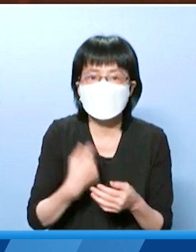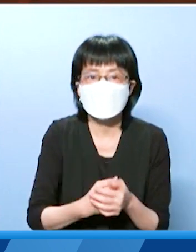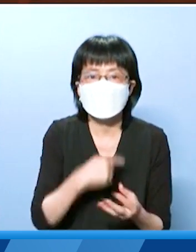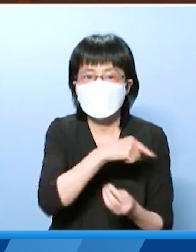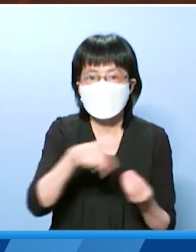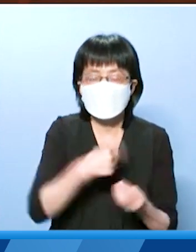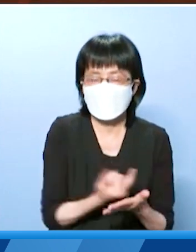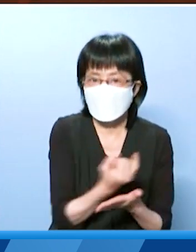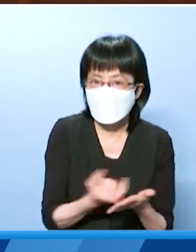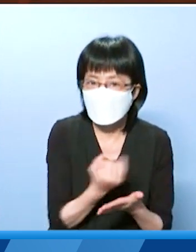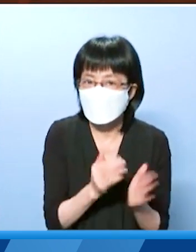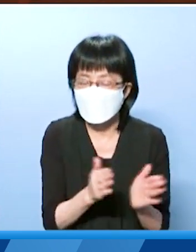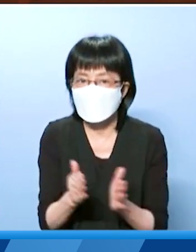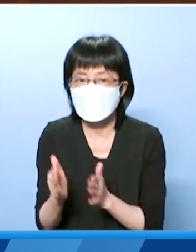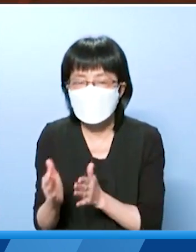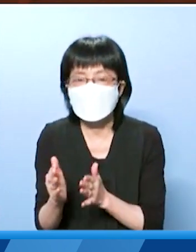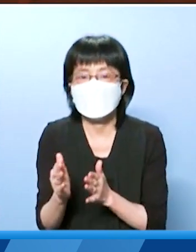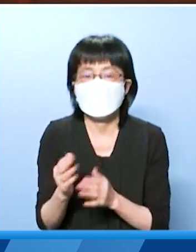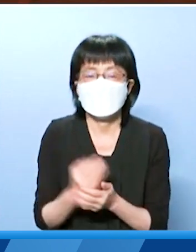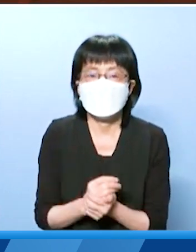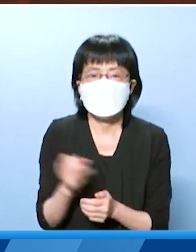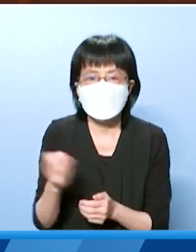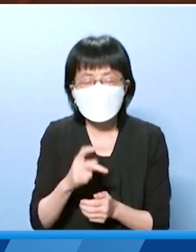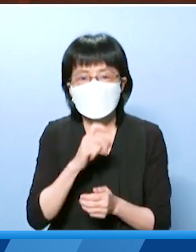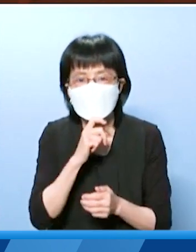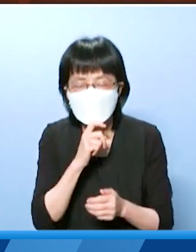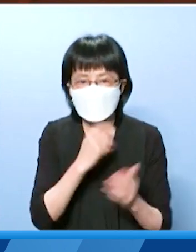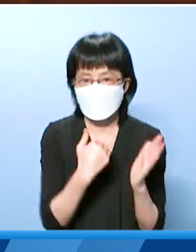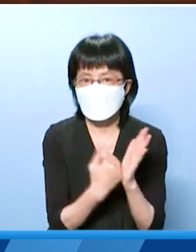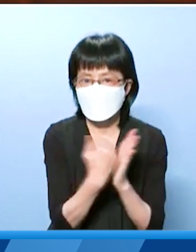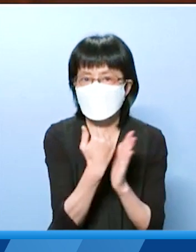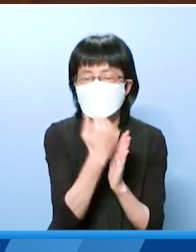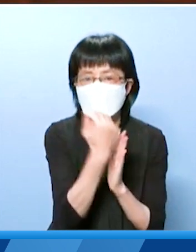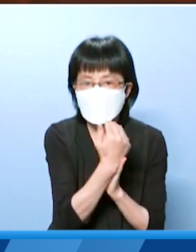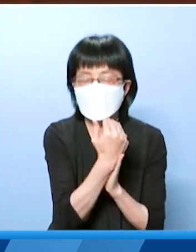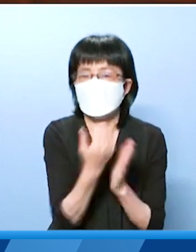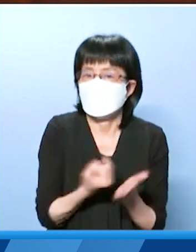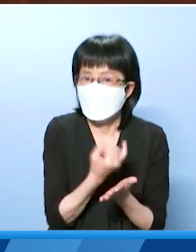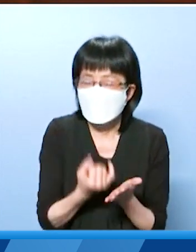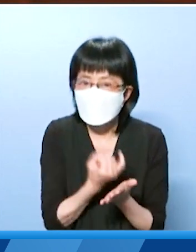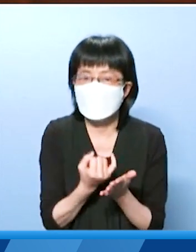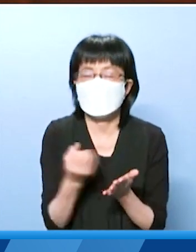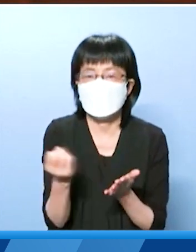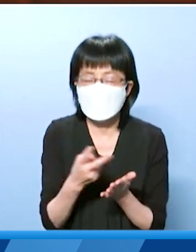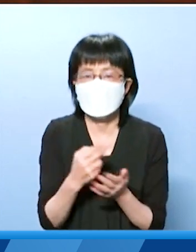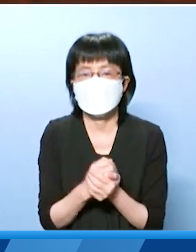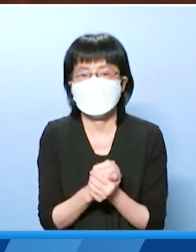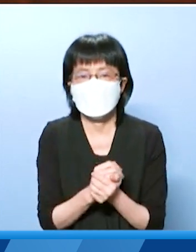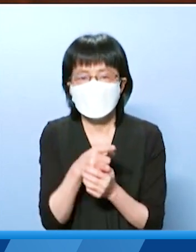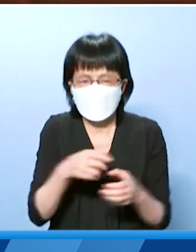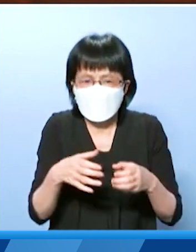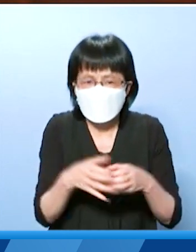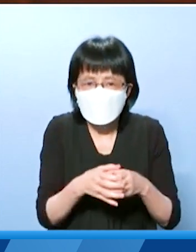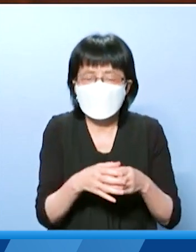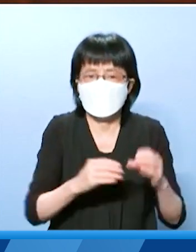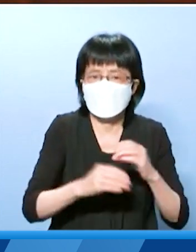引入按潛在環境影響程度分級評估的機制，以及豁免極小規模的工